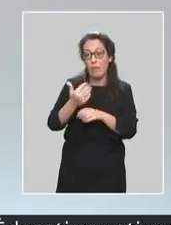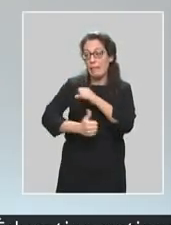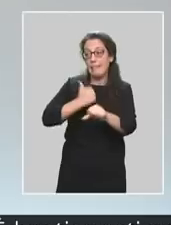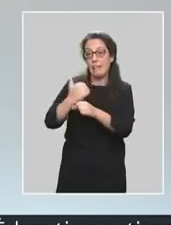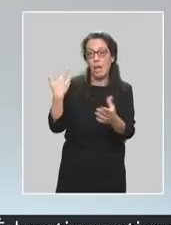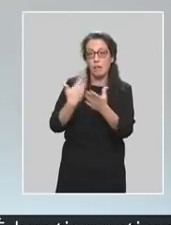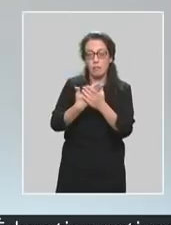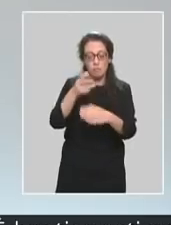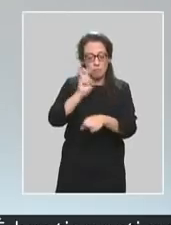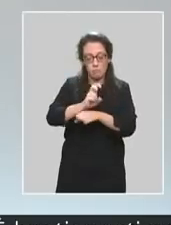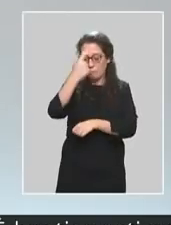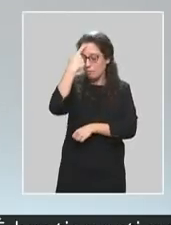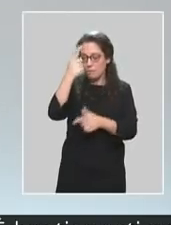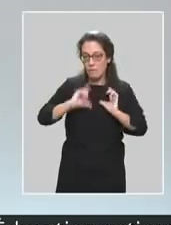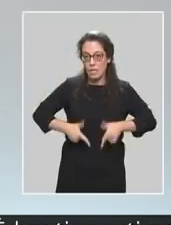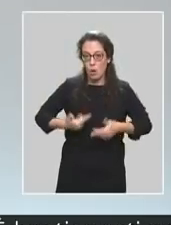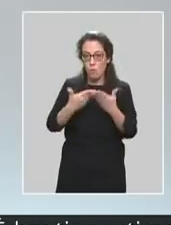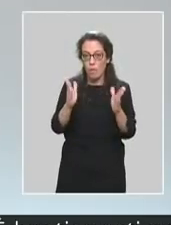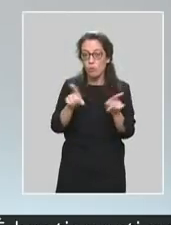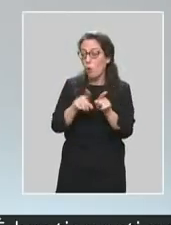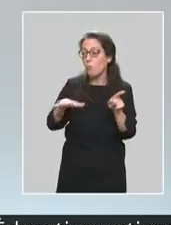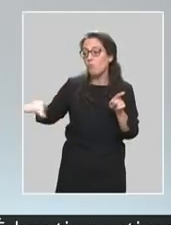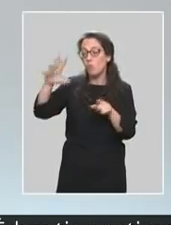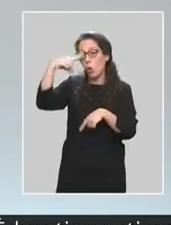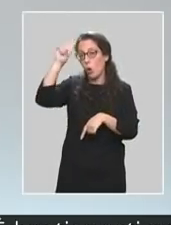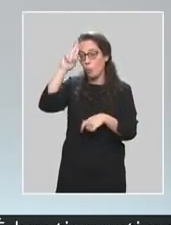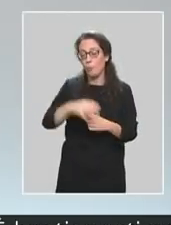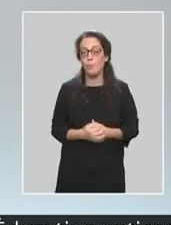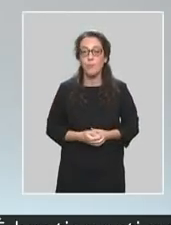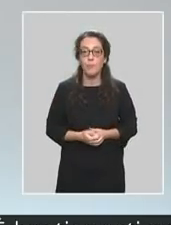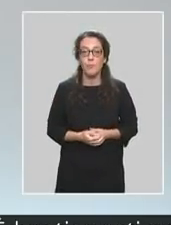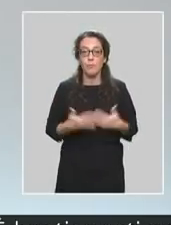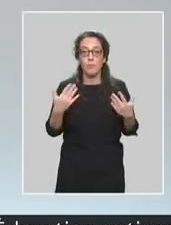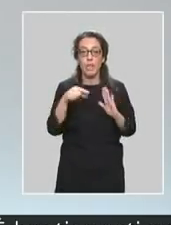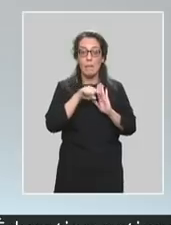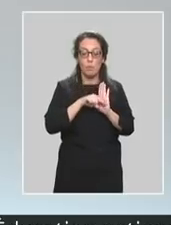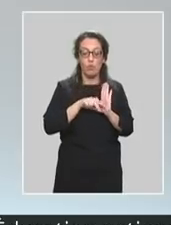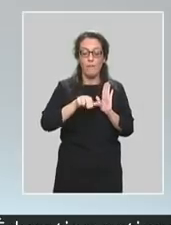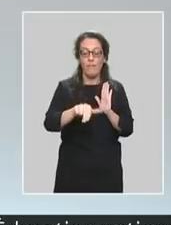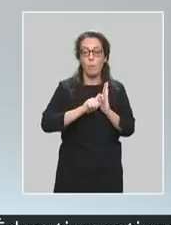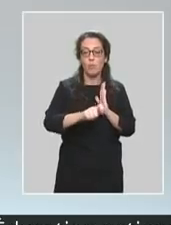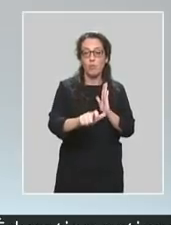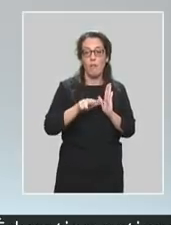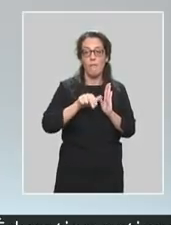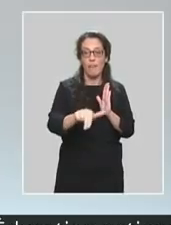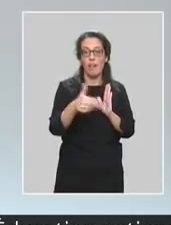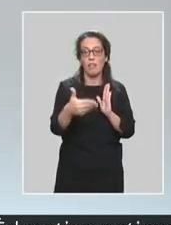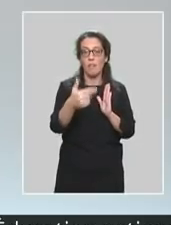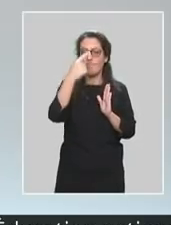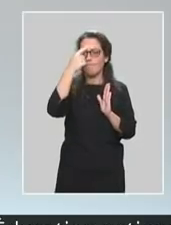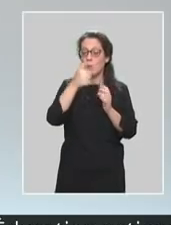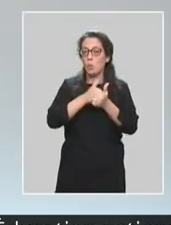dernière. C'est ce que font désormais d'ailleurs tous les pays européens. Et donc toutes les mesures dont je parlerai ensuite sont guidées par cet